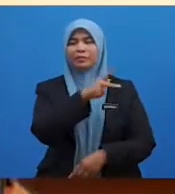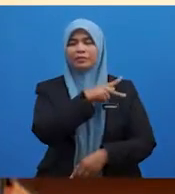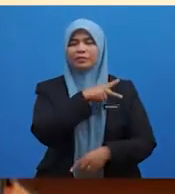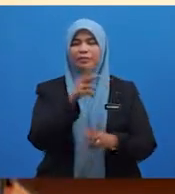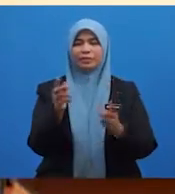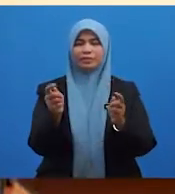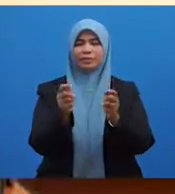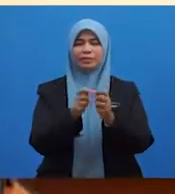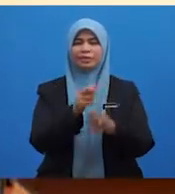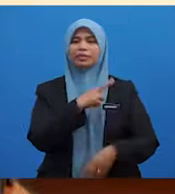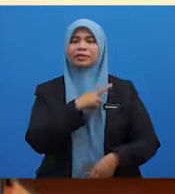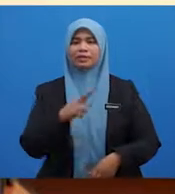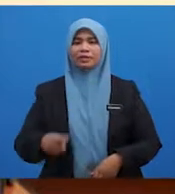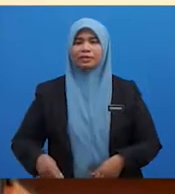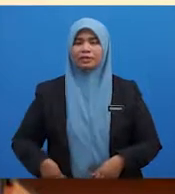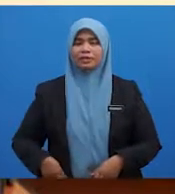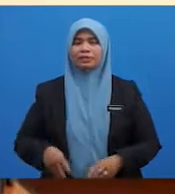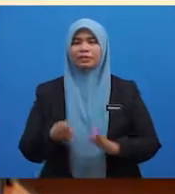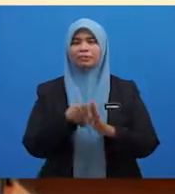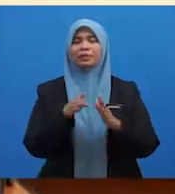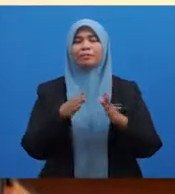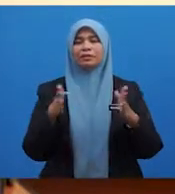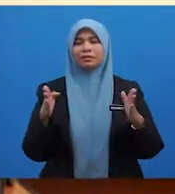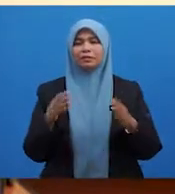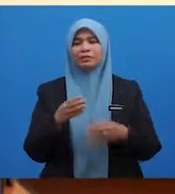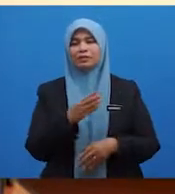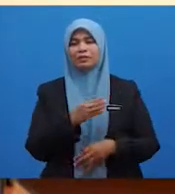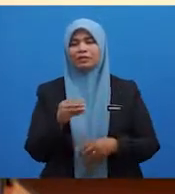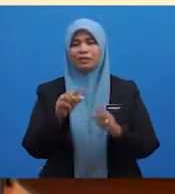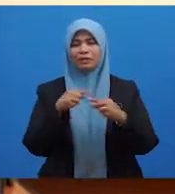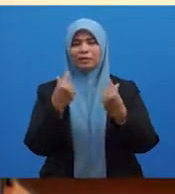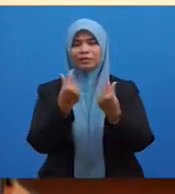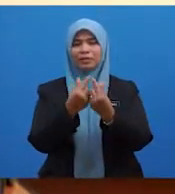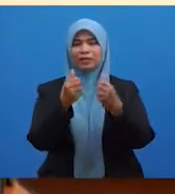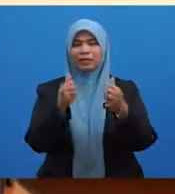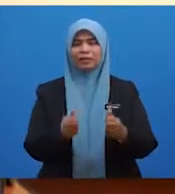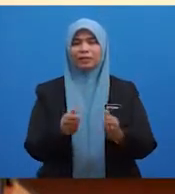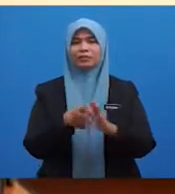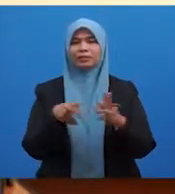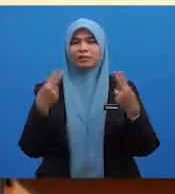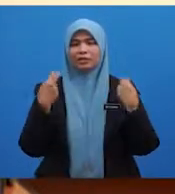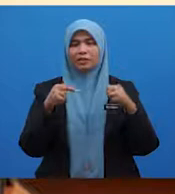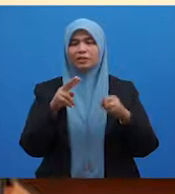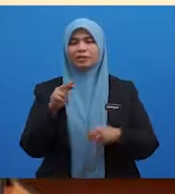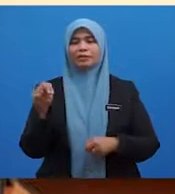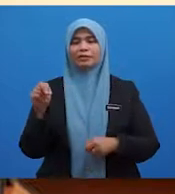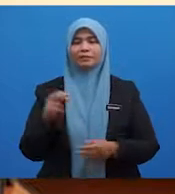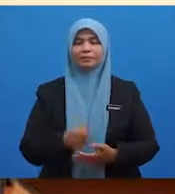seperti raja, pembesar dan golongan ahli perniagaan.